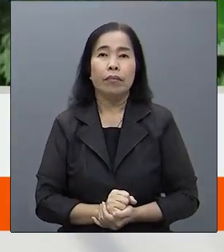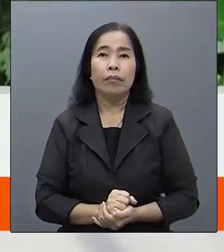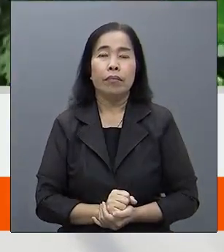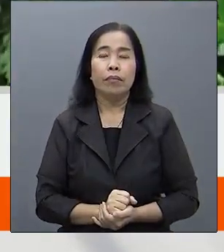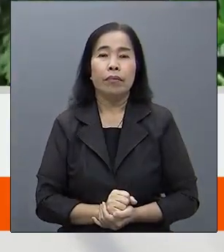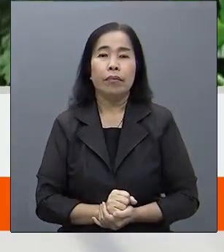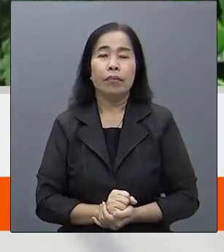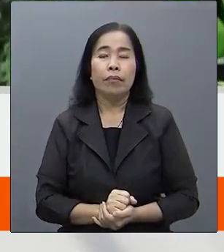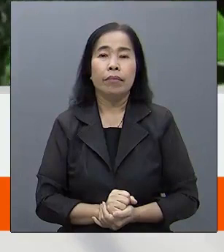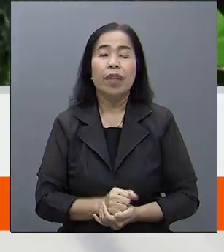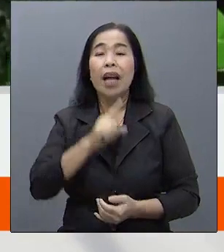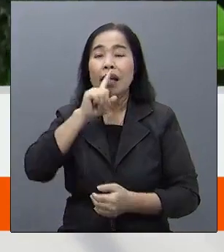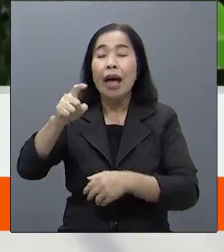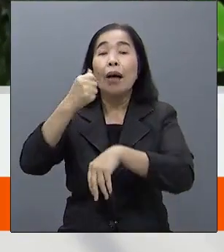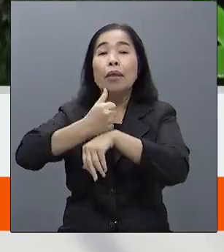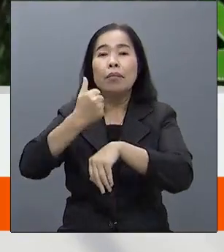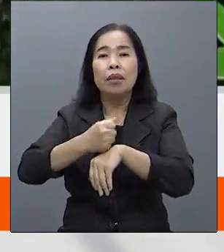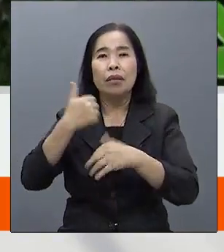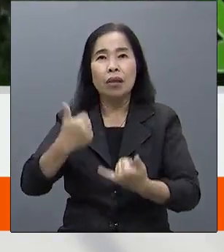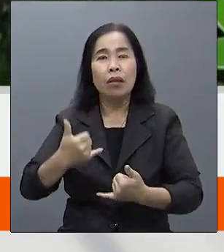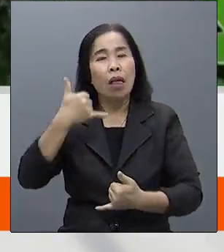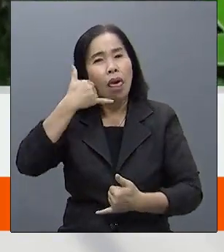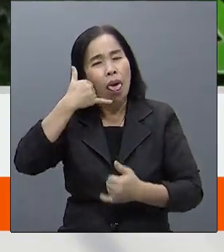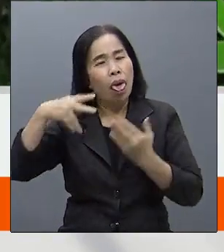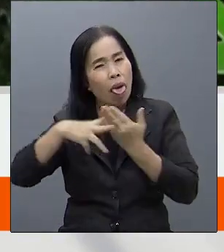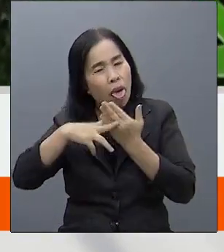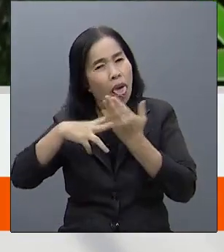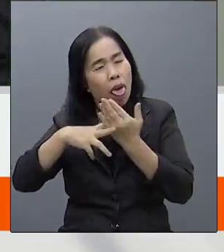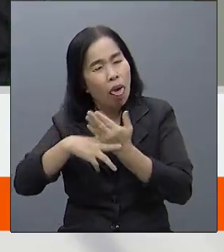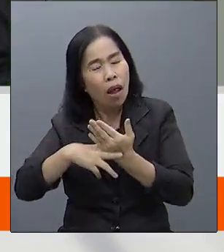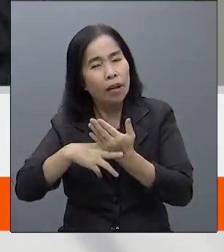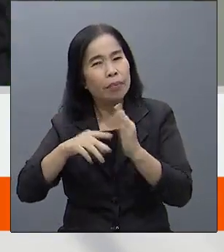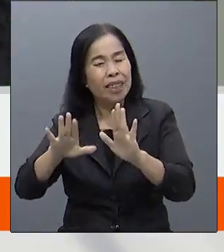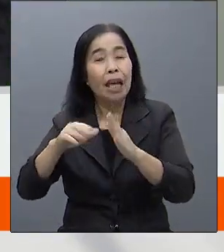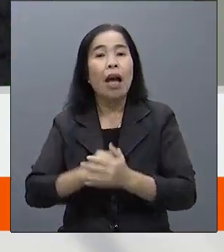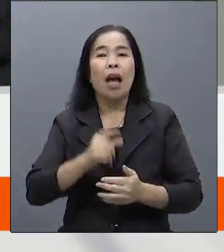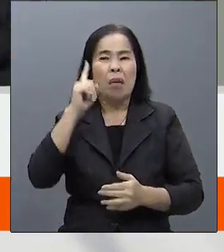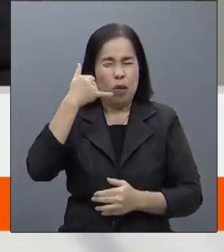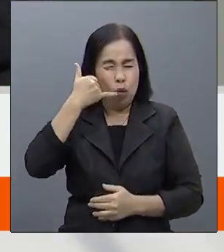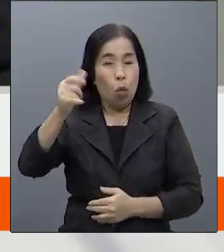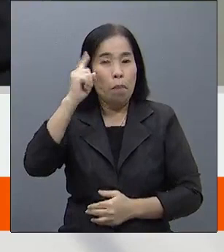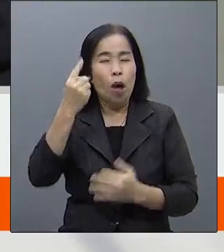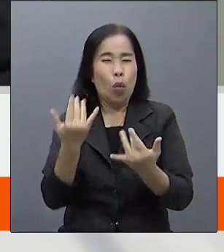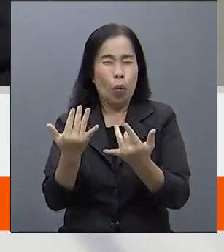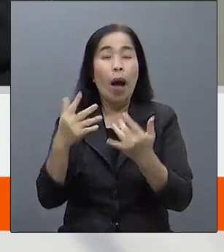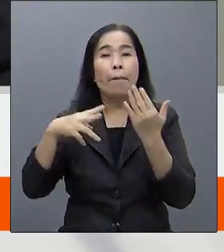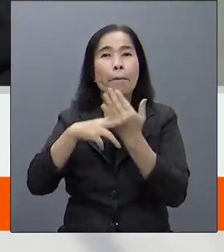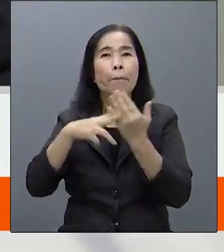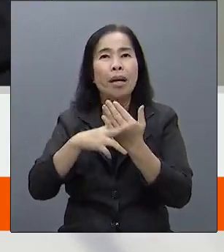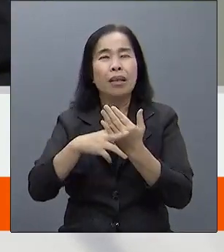ค่ะอธิบดีคะเนื่องจากสัญญาณกระท่อนกระแท่นค่ะเดี๋ยวขออนุญาตให้ทีมงานติดต่อไปอีกครั้งหนึ่งนะคะอธิบดีคะ